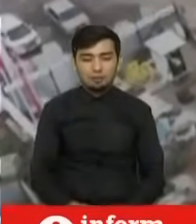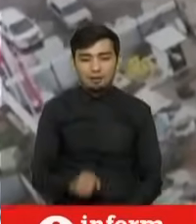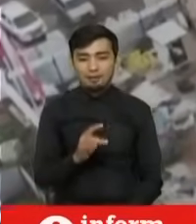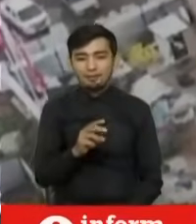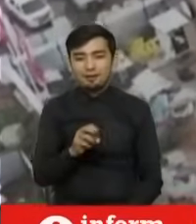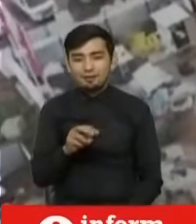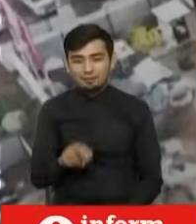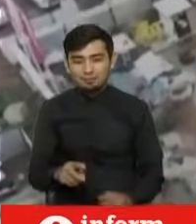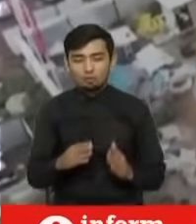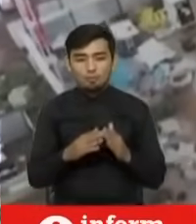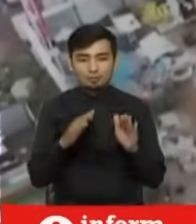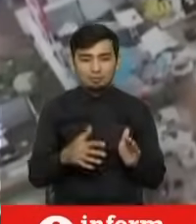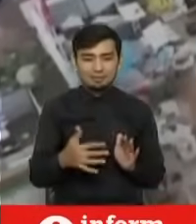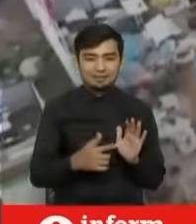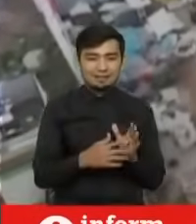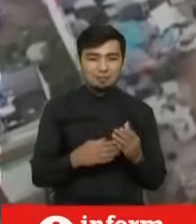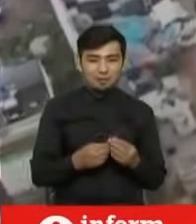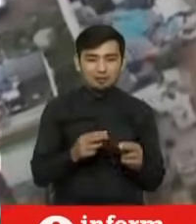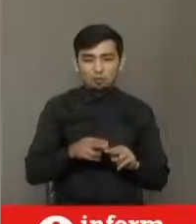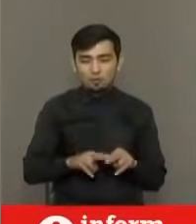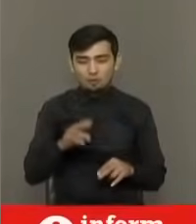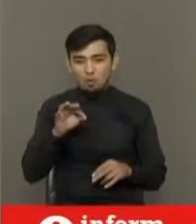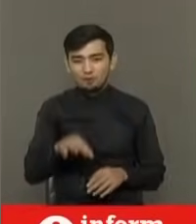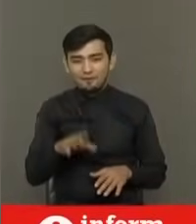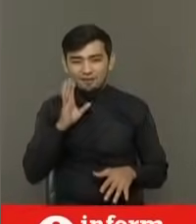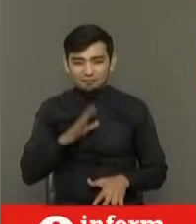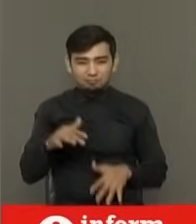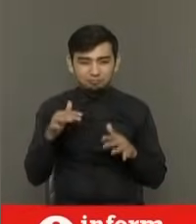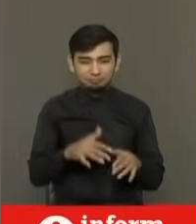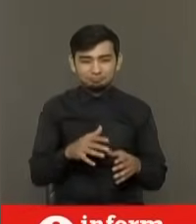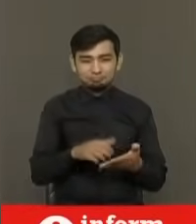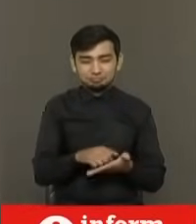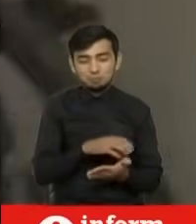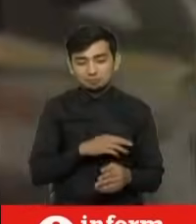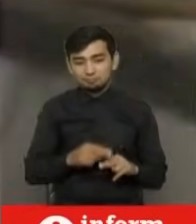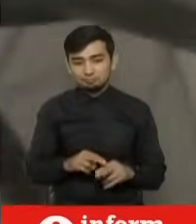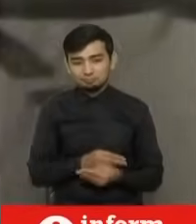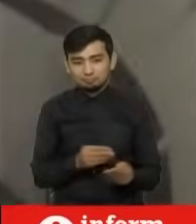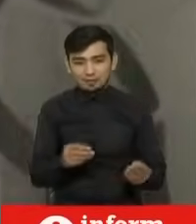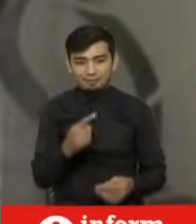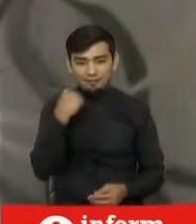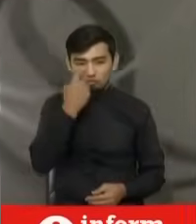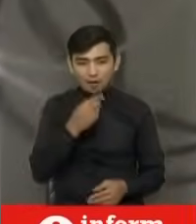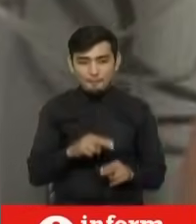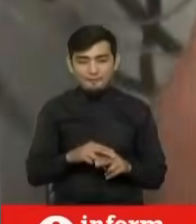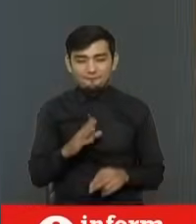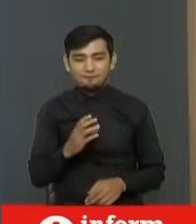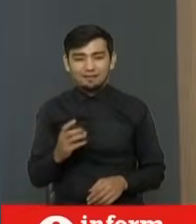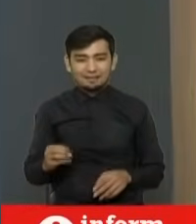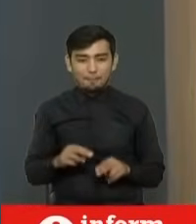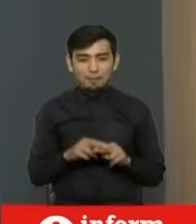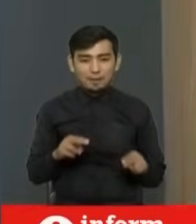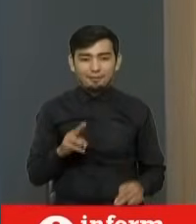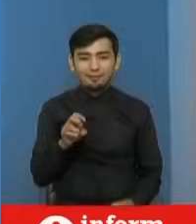строят дома для пся семей пострадавших от паводков сегодня ход стройки проверил лично вице-премьер канат бозумбаев